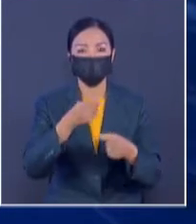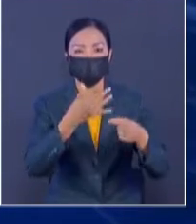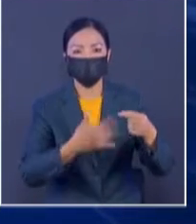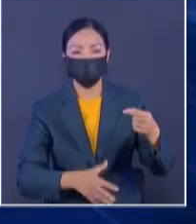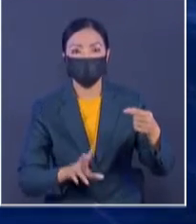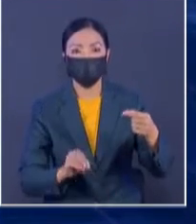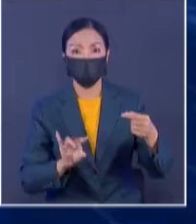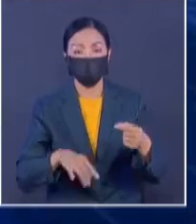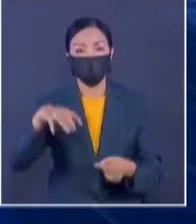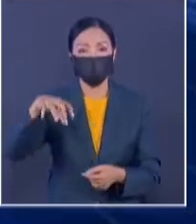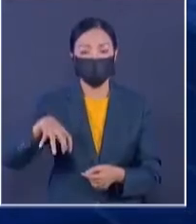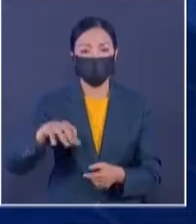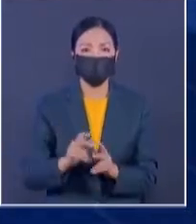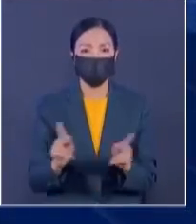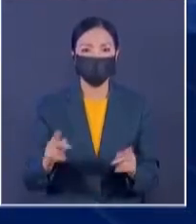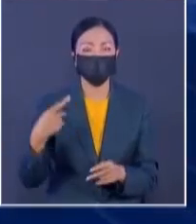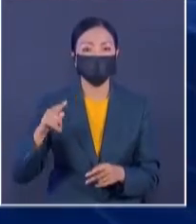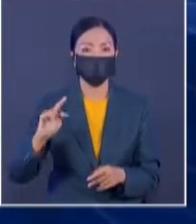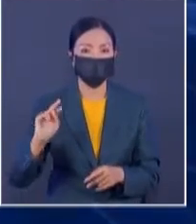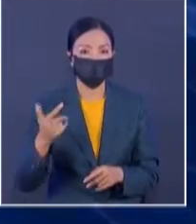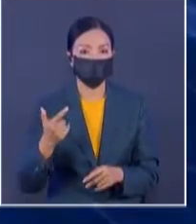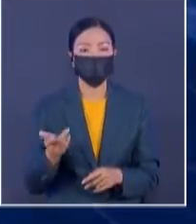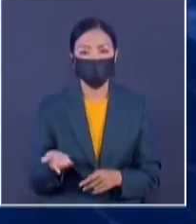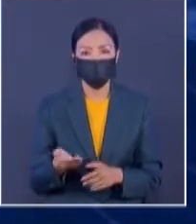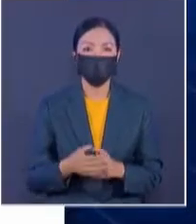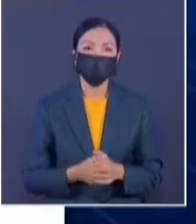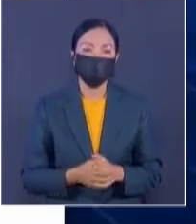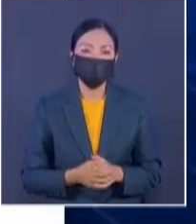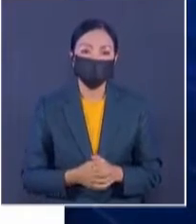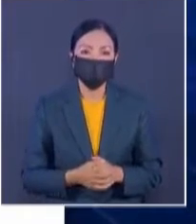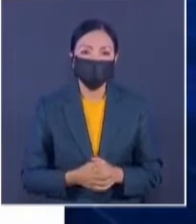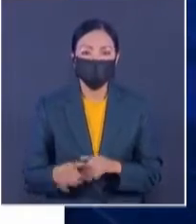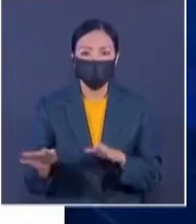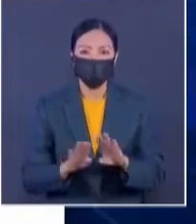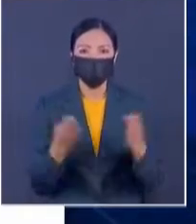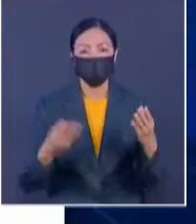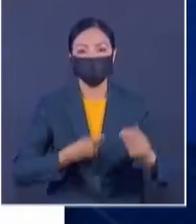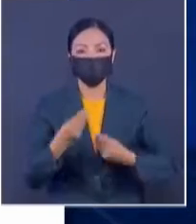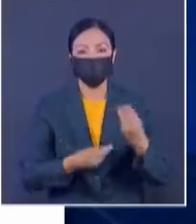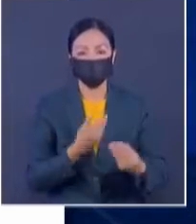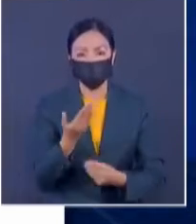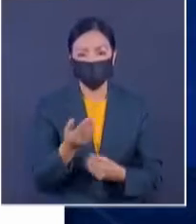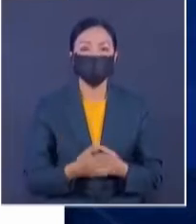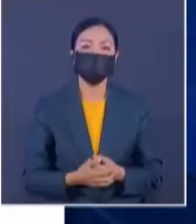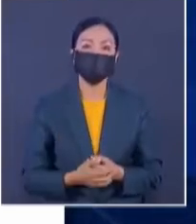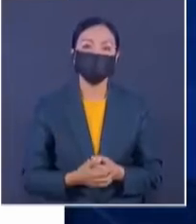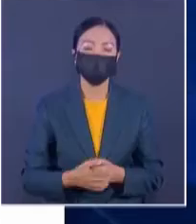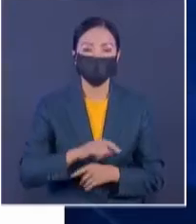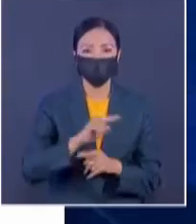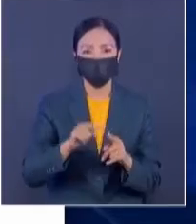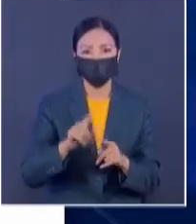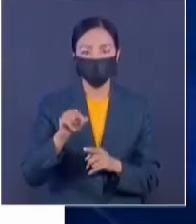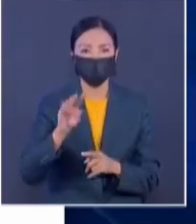มครับที่สำนักงานคณะกรรมการป้องกันและปราบปรามการฟอกเงินหรือปปง.เนี่ยเตรียมเปิดขายทอดตลาดทรัพย์สินนะครับในวัน